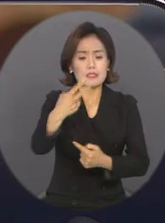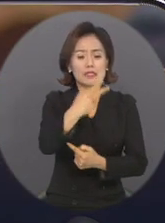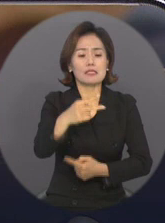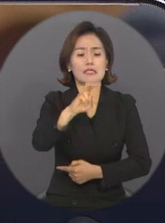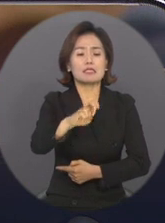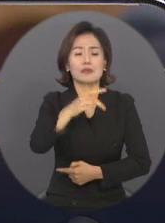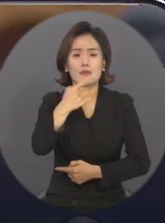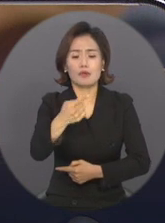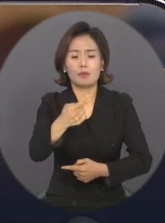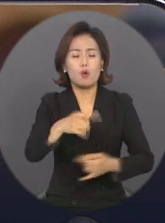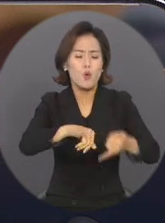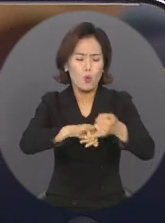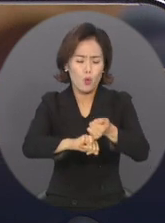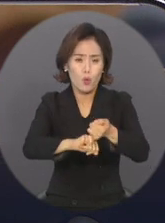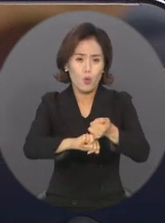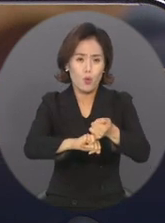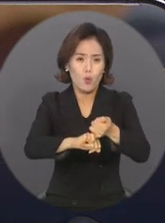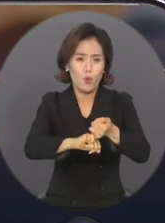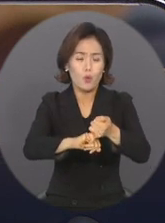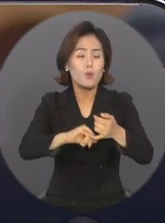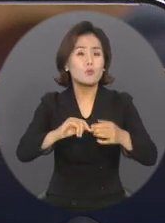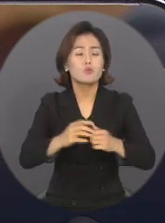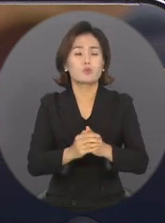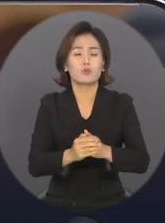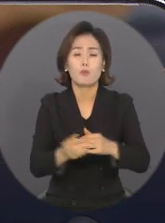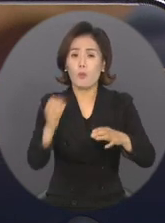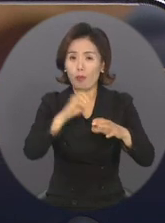21년에부터 의무사항으로 포함됐다는 점을